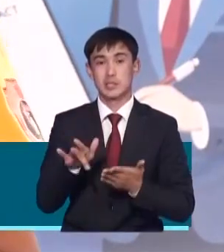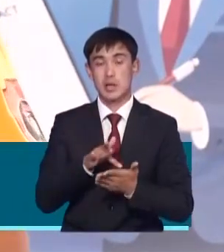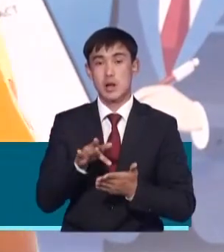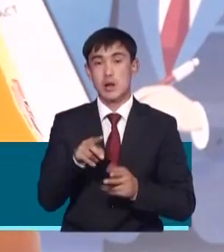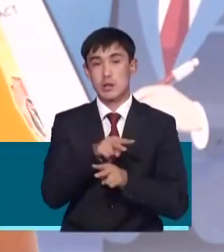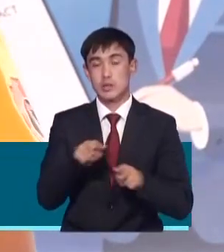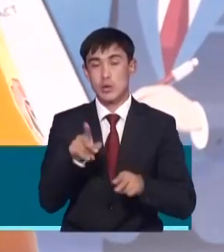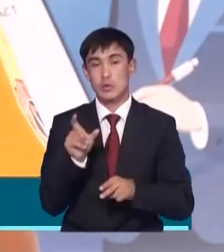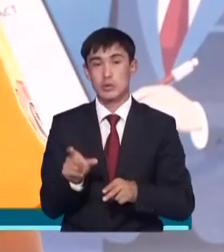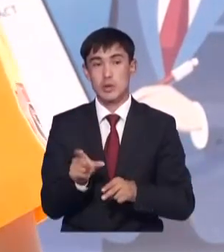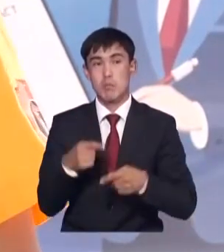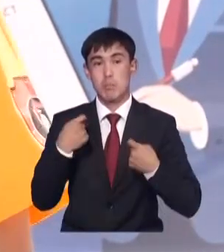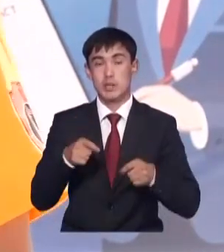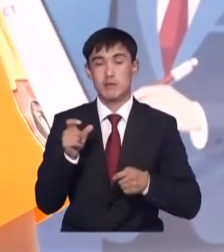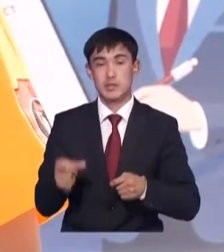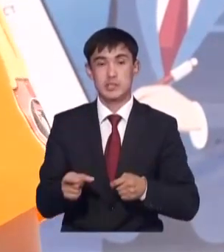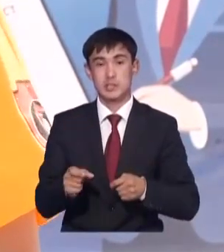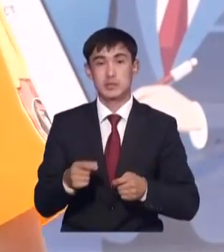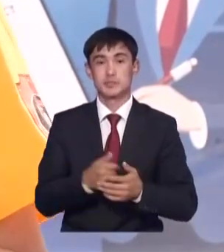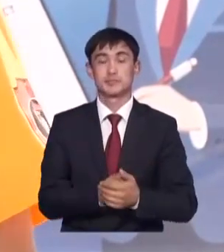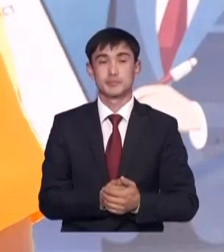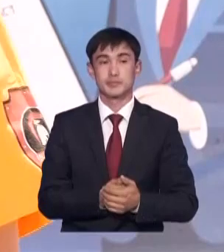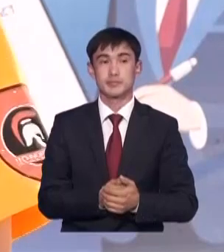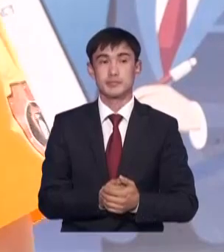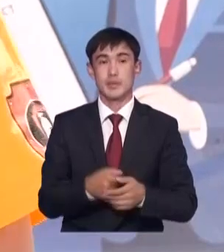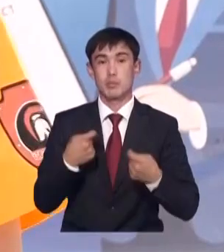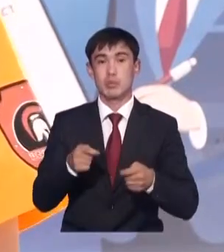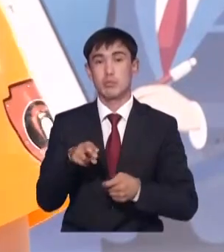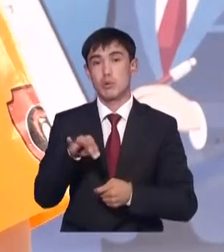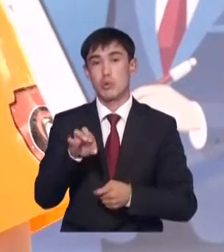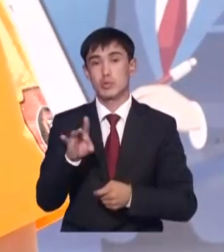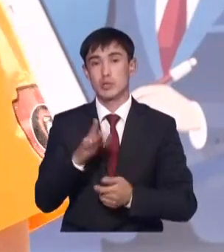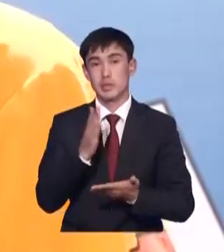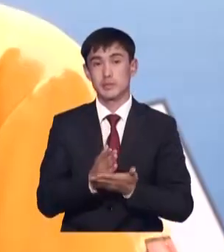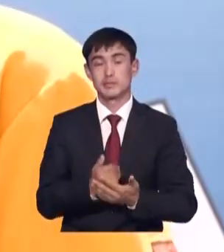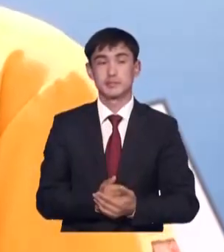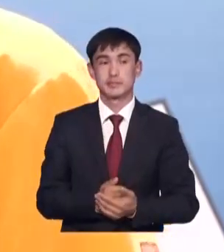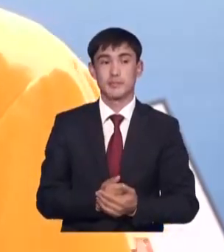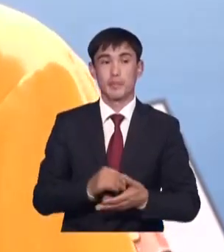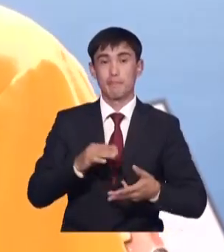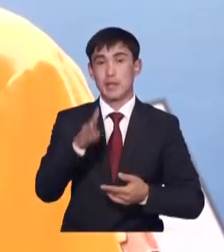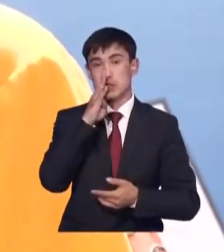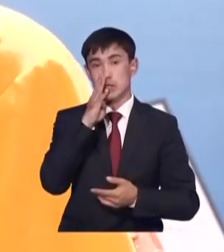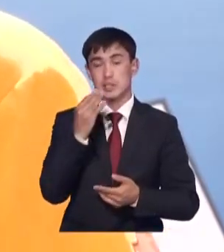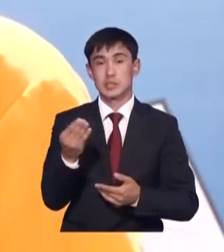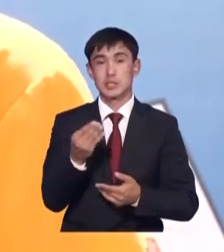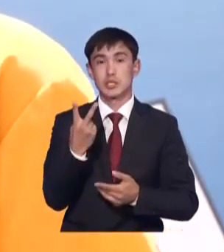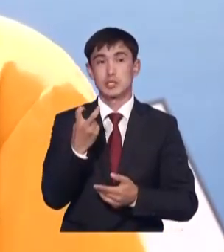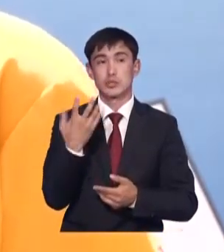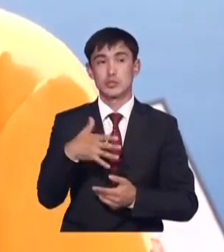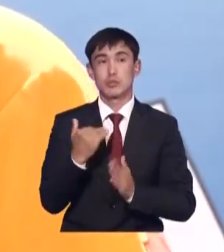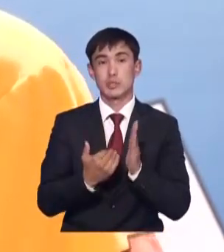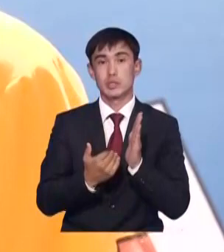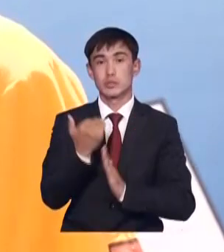контролер, продавец, сатушылар, продавец, промоутер деген вакансиялар бар. Жалақысы 250